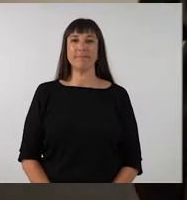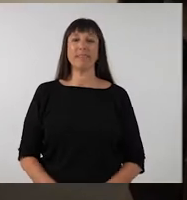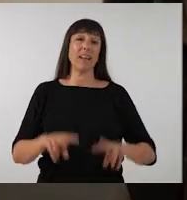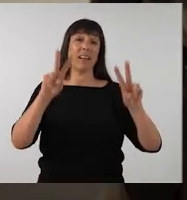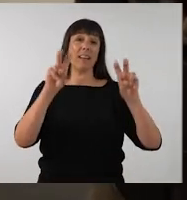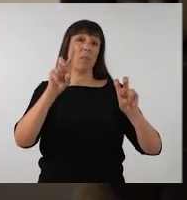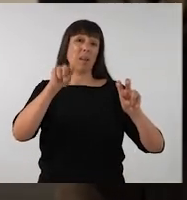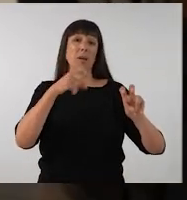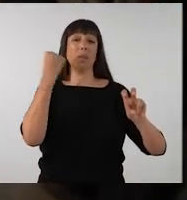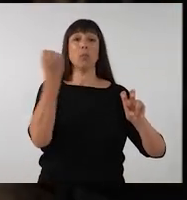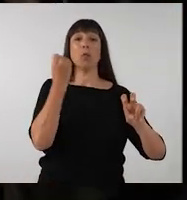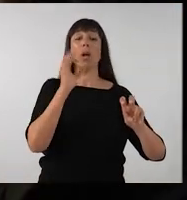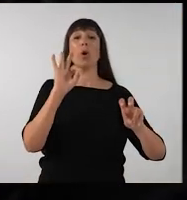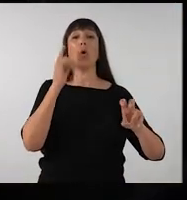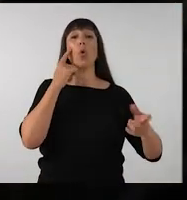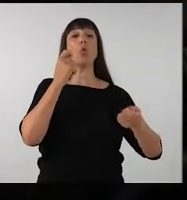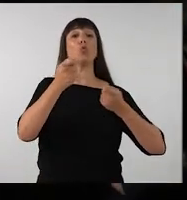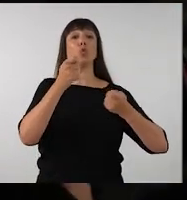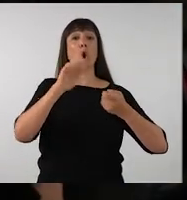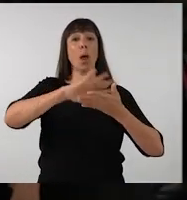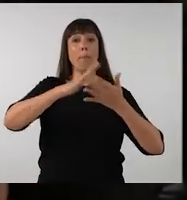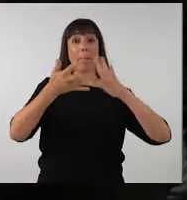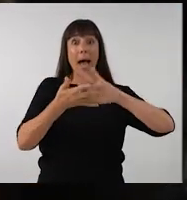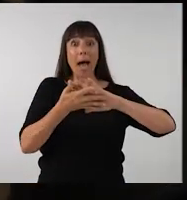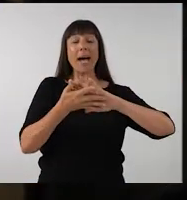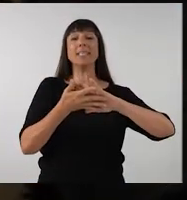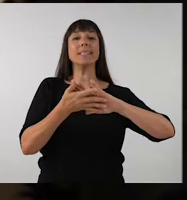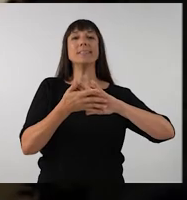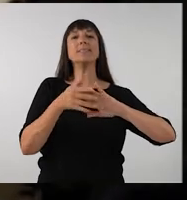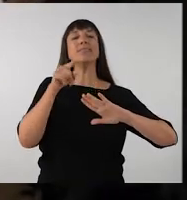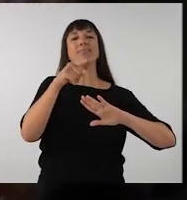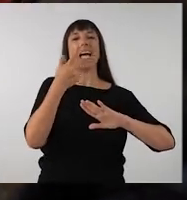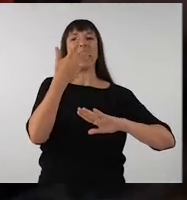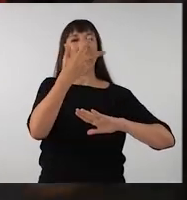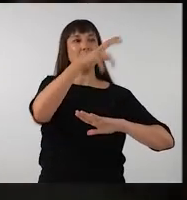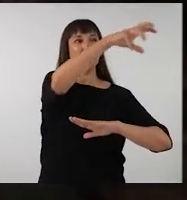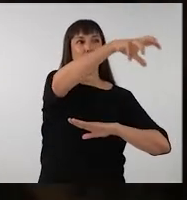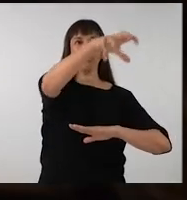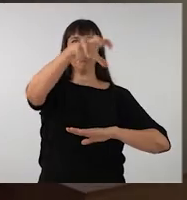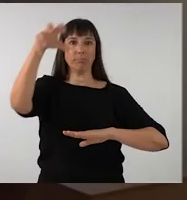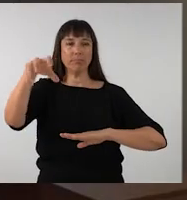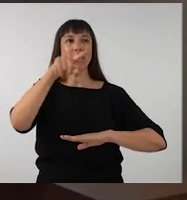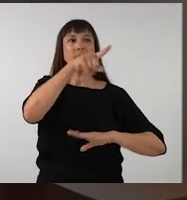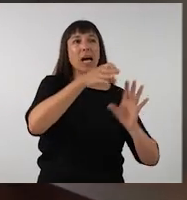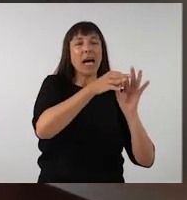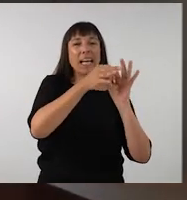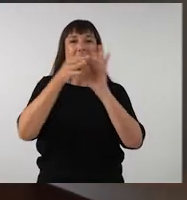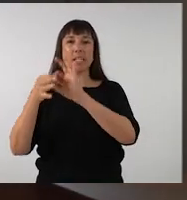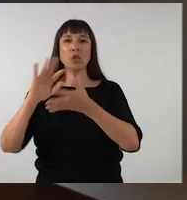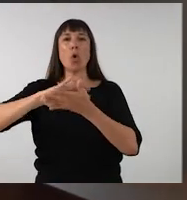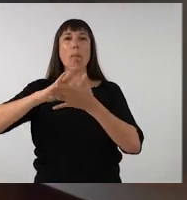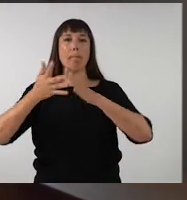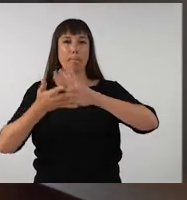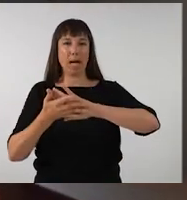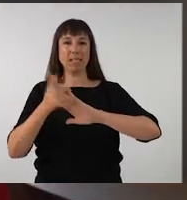Si parlem de, també de, doncs de poder, de control, de les mans, aquestes tres